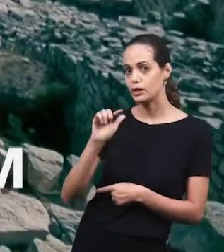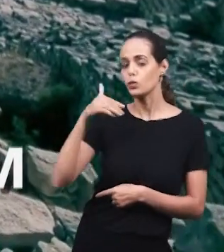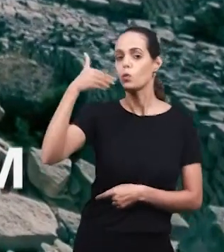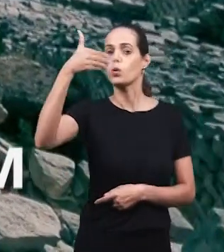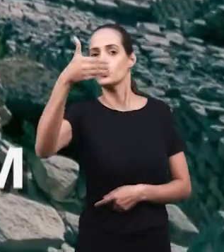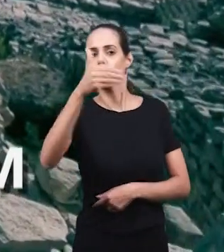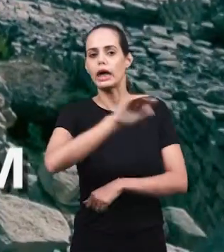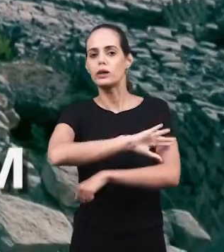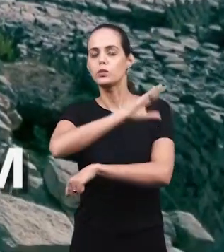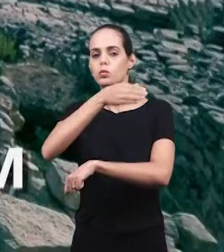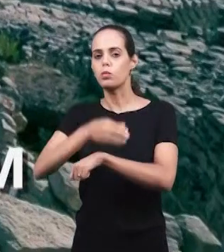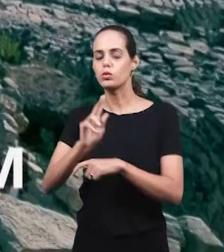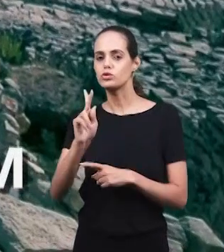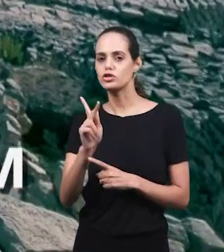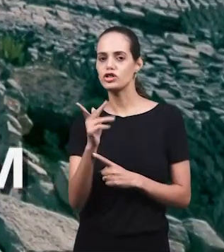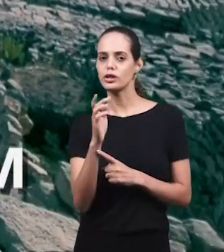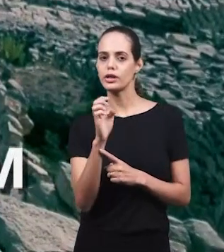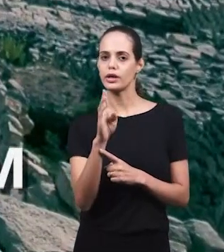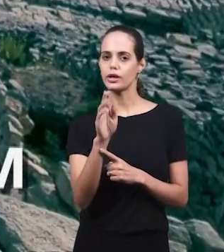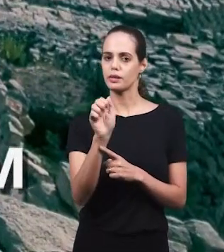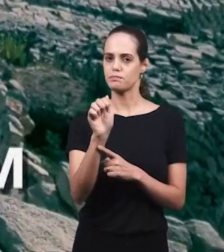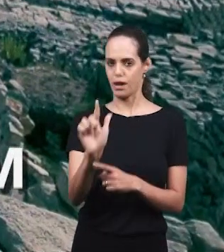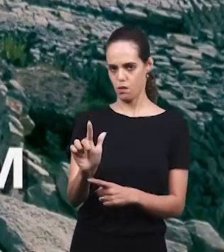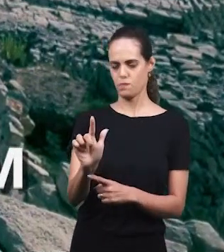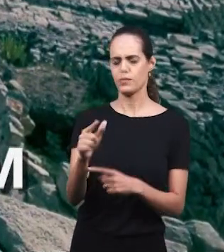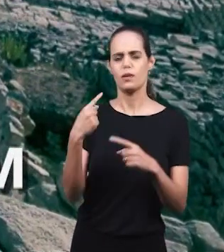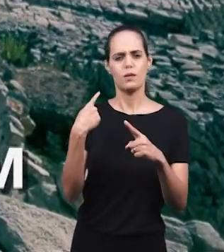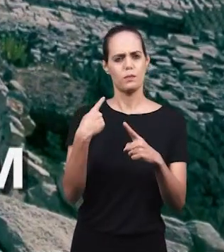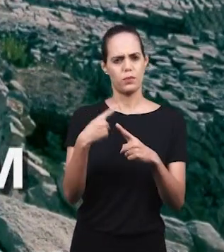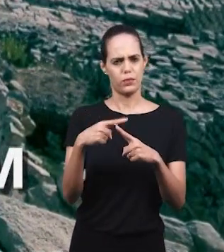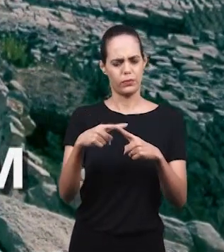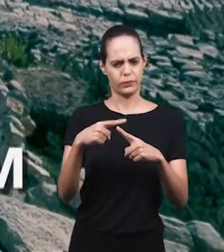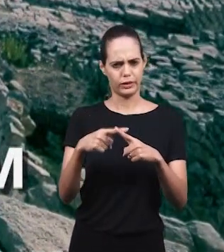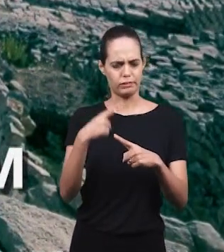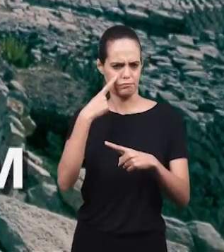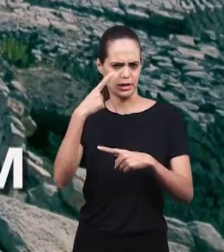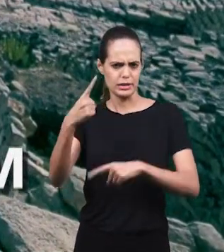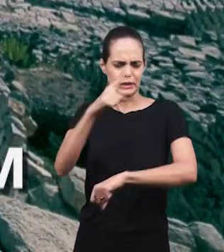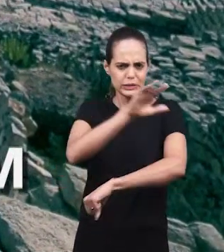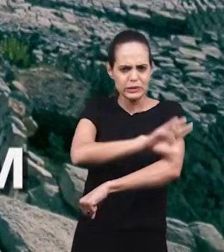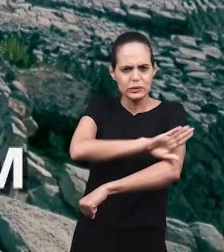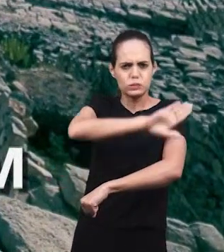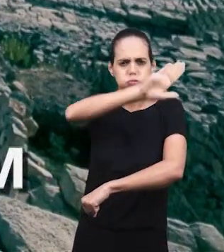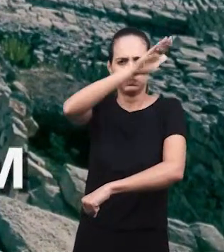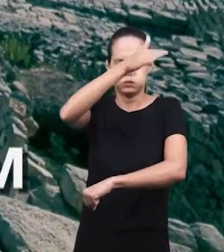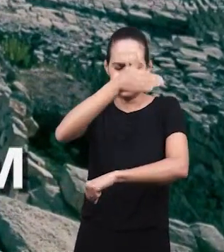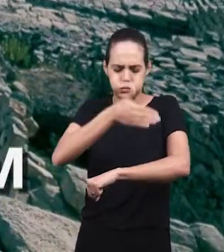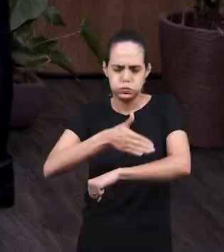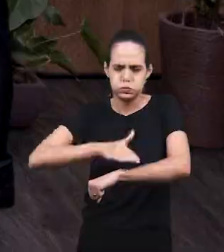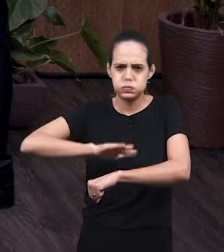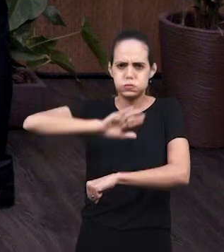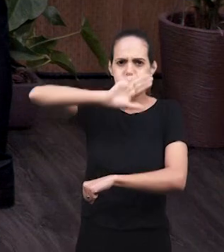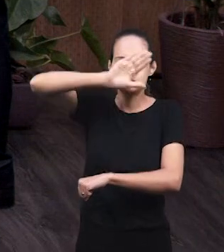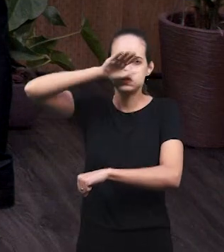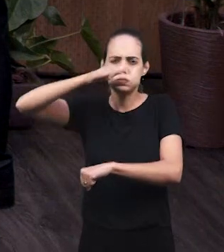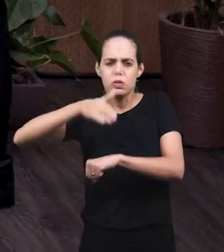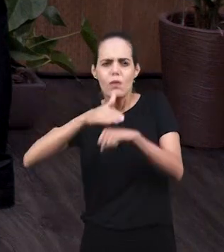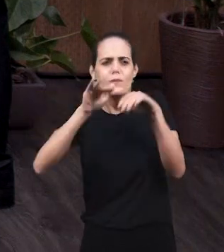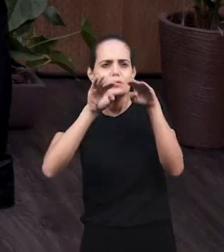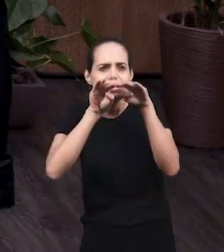Il est intéressant ce jour parce que dans cette région, de beaucoup de régions pleines, n'importe